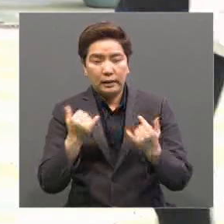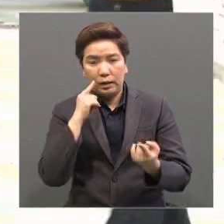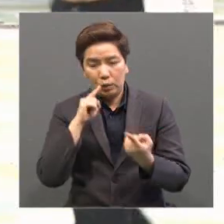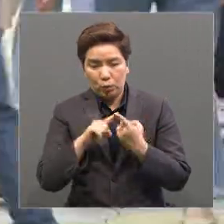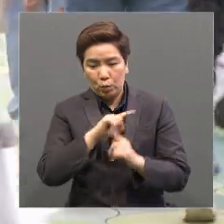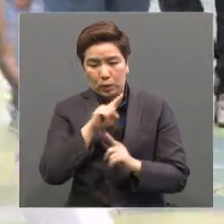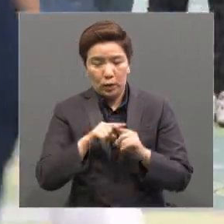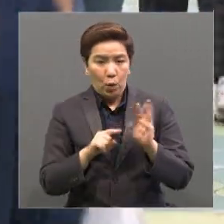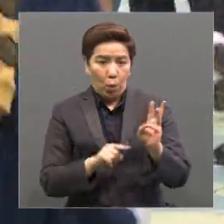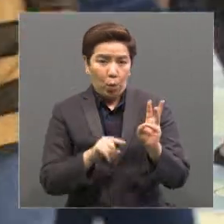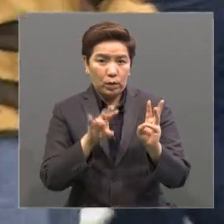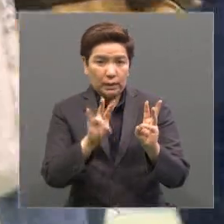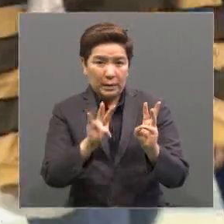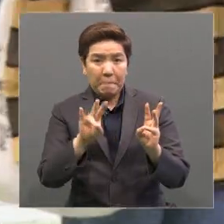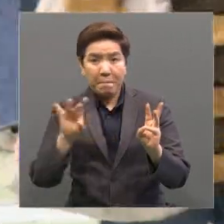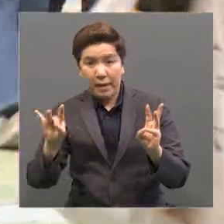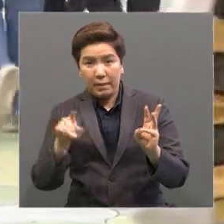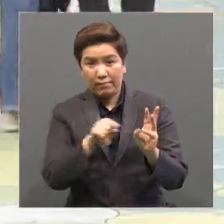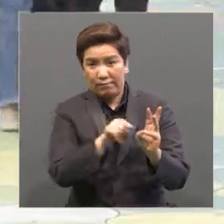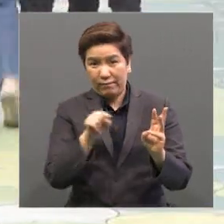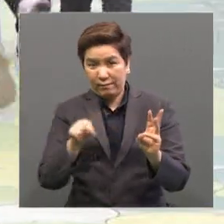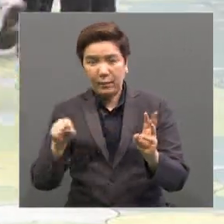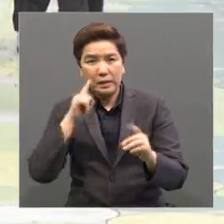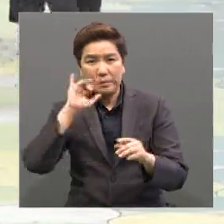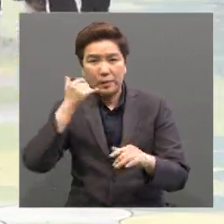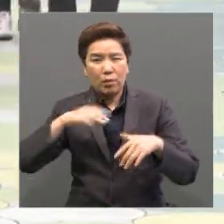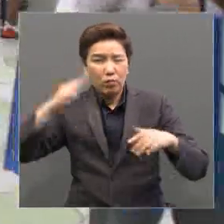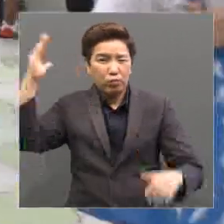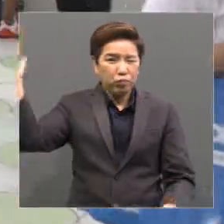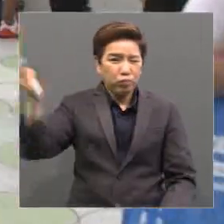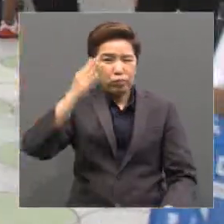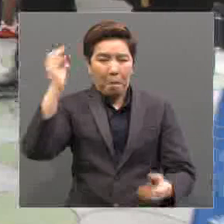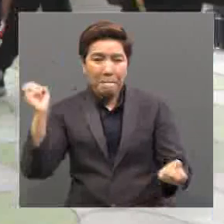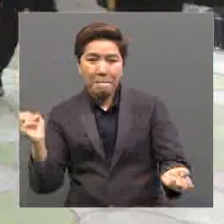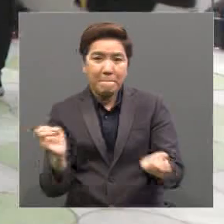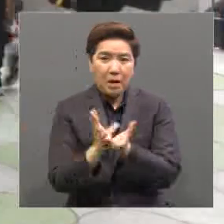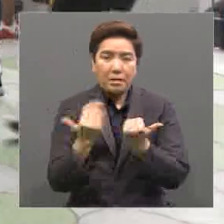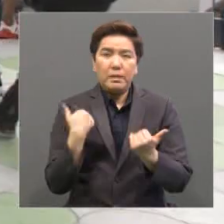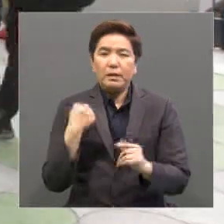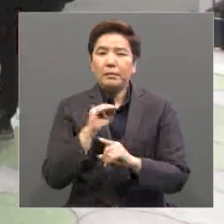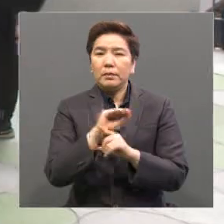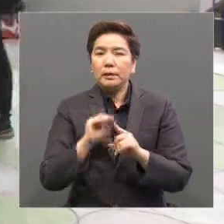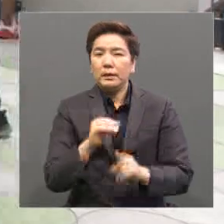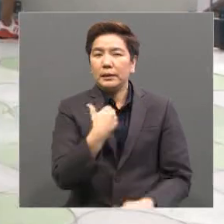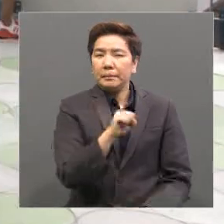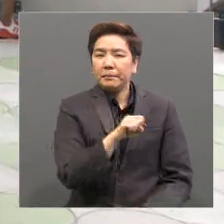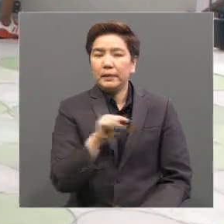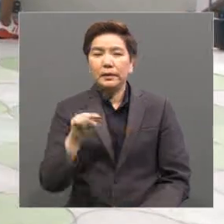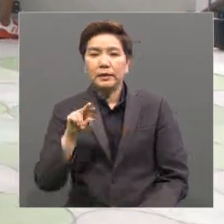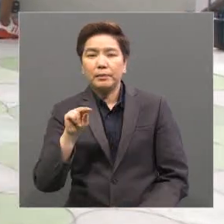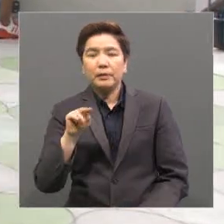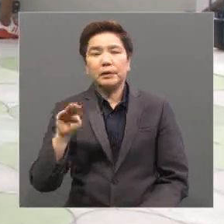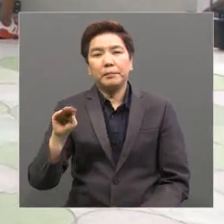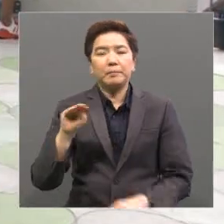ช่วงวันที่ 6วันที่ 7แล้วก็วันที่ 8นะฮะก็จะมีโอกาสเกิดพายุฤดูร้อนได้ 10% 30%แล้วก็